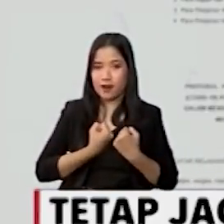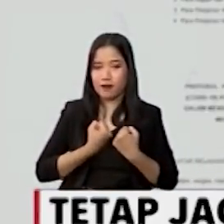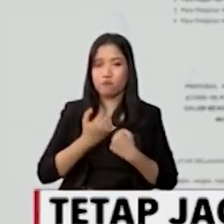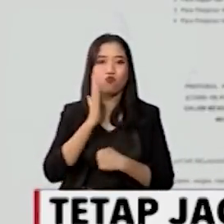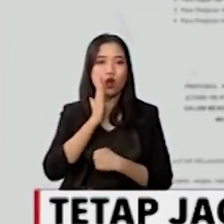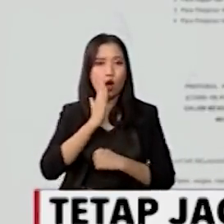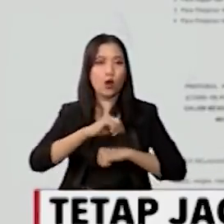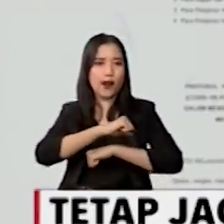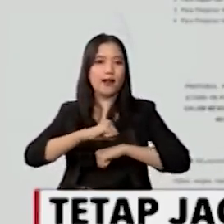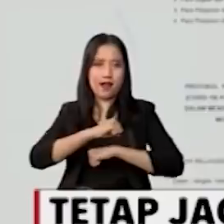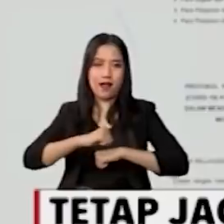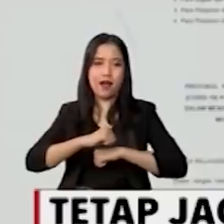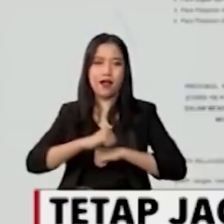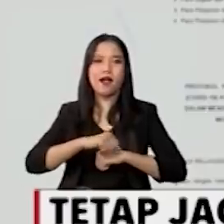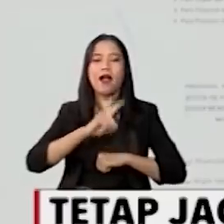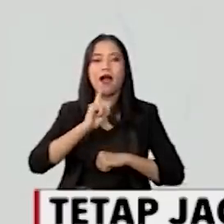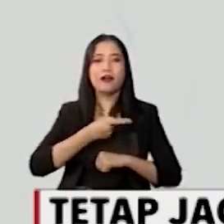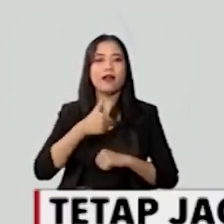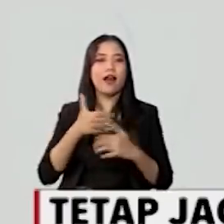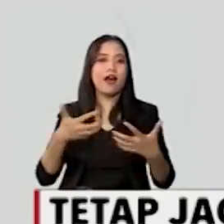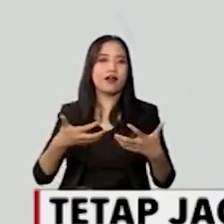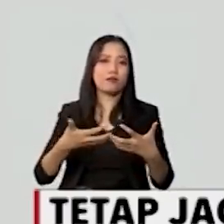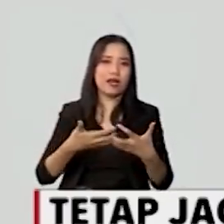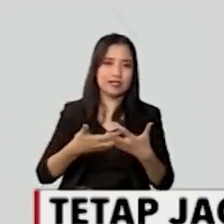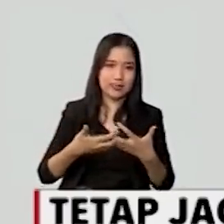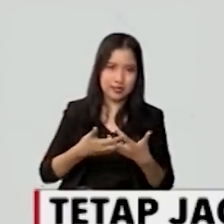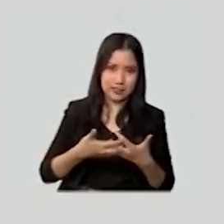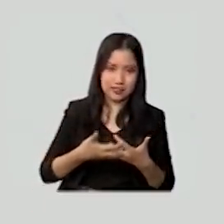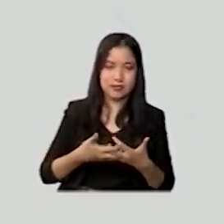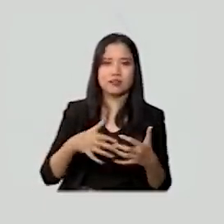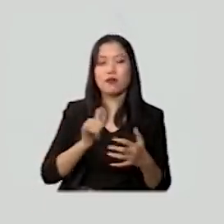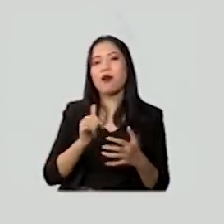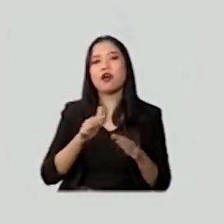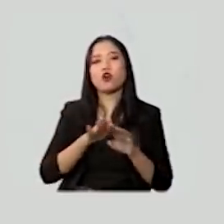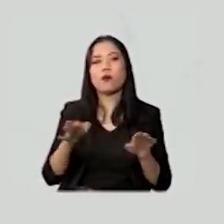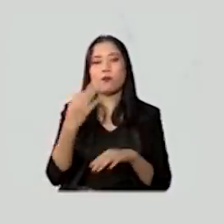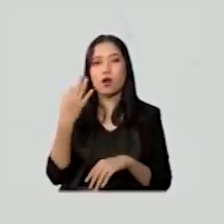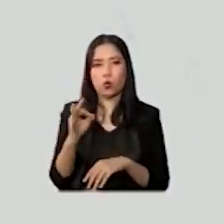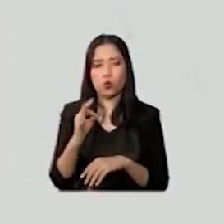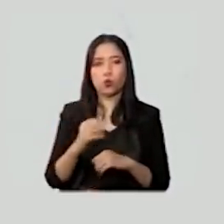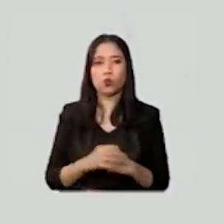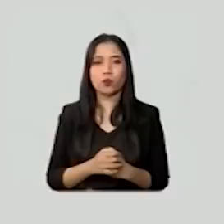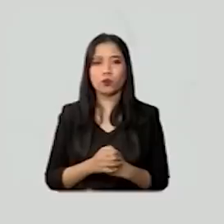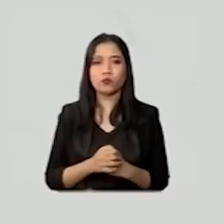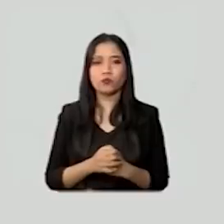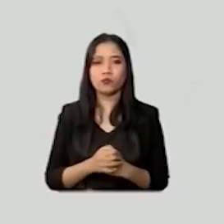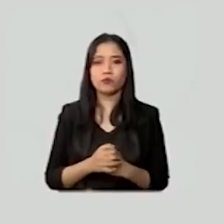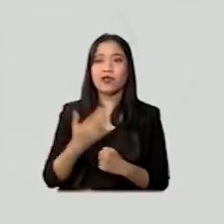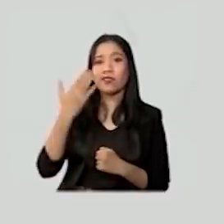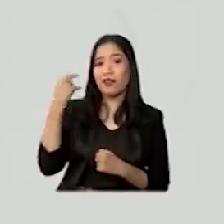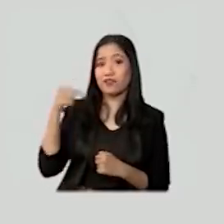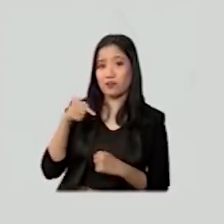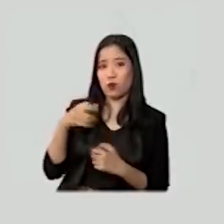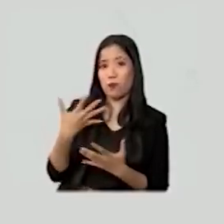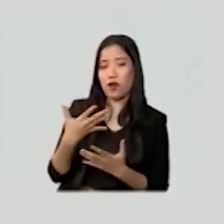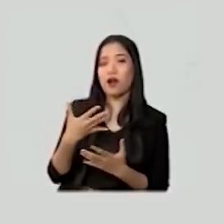mendukung keberlangsungan pemulihan kegiatan melalui adaptasi, perubahan pola hidup, dan tatanan normal baru. Yang saya sebutkan tadi adalah